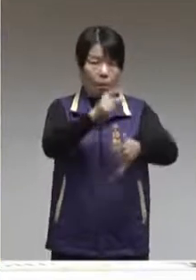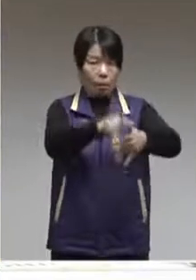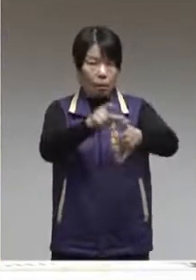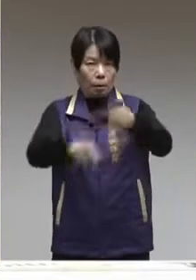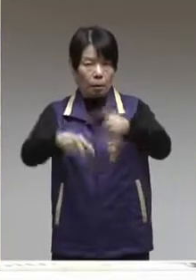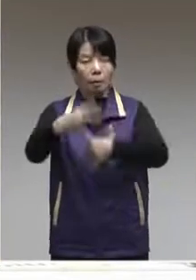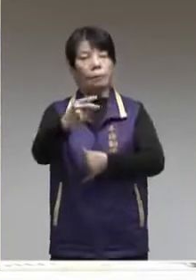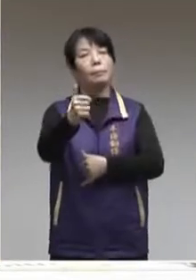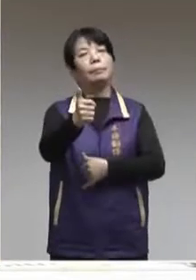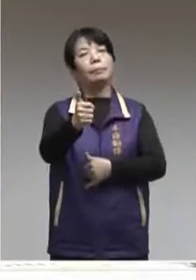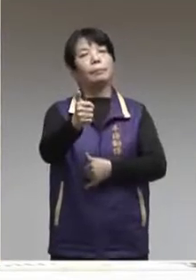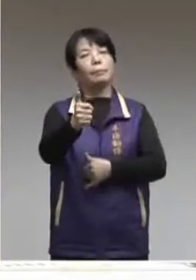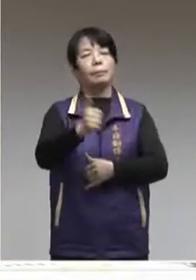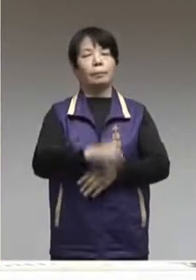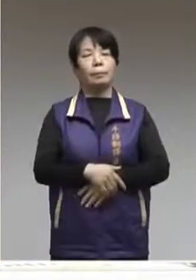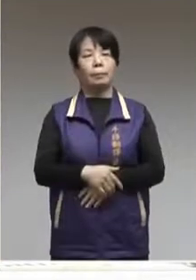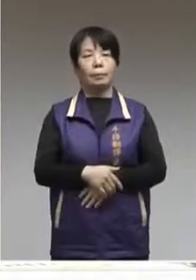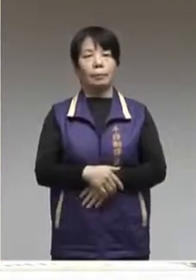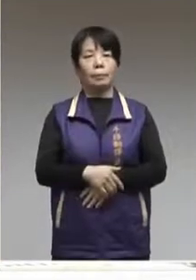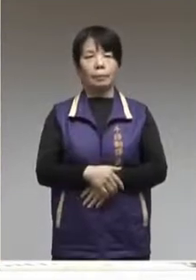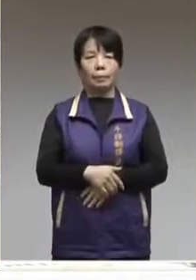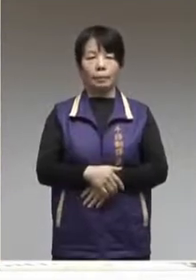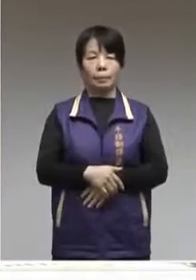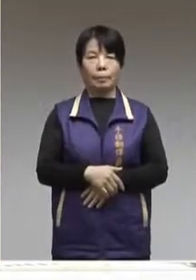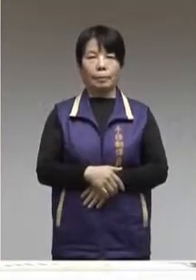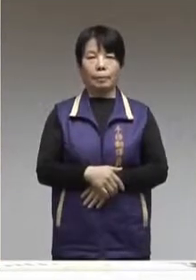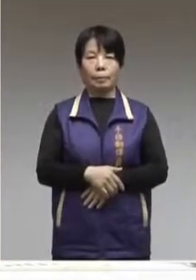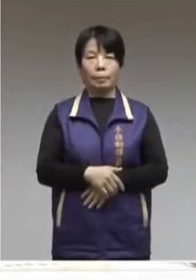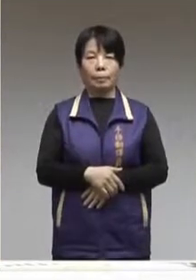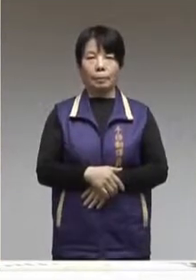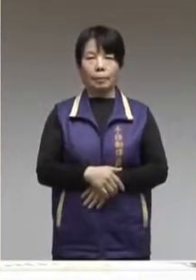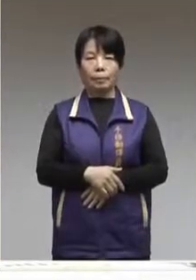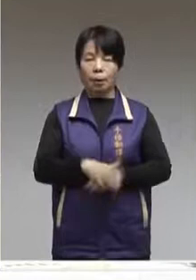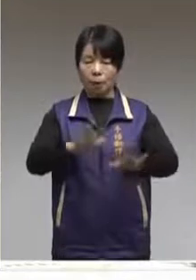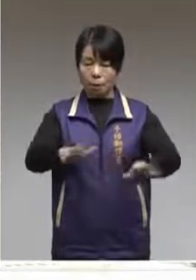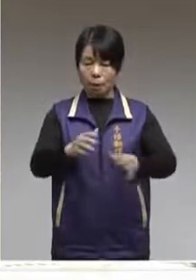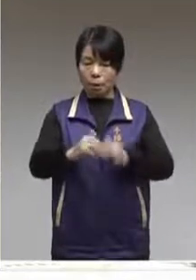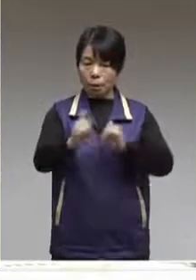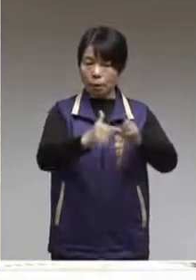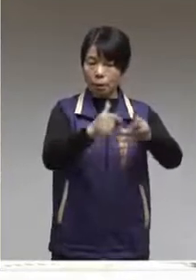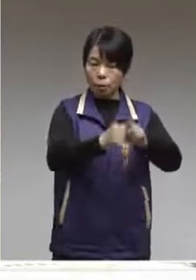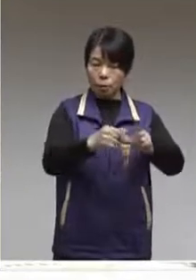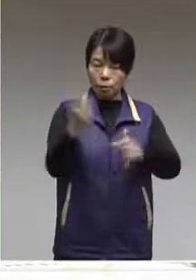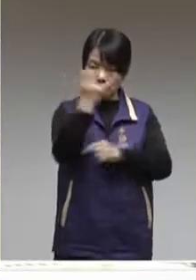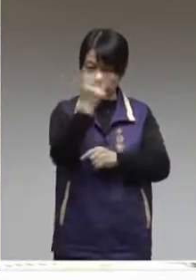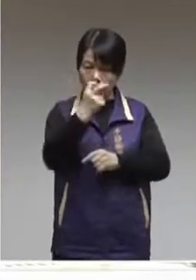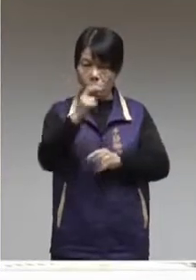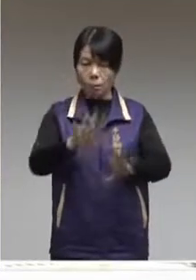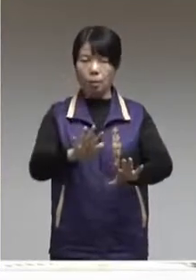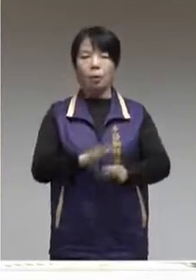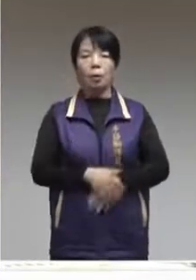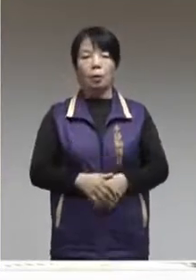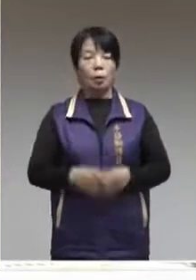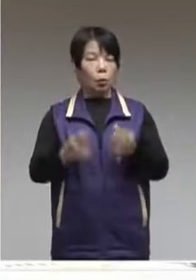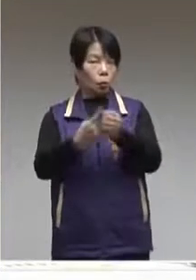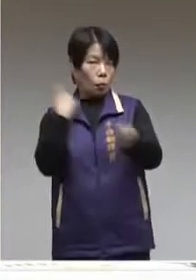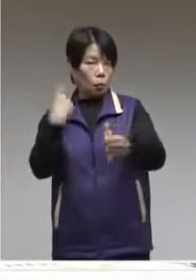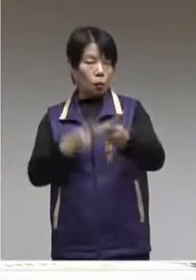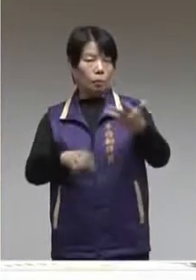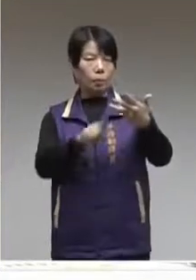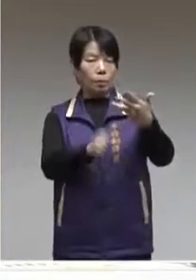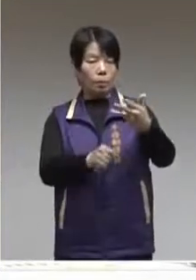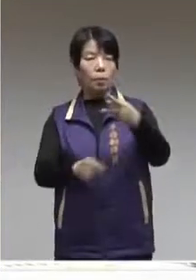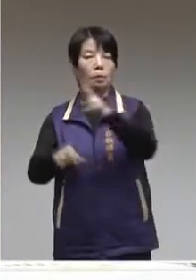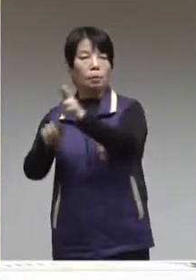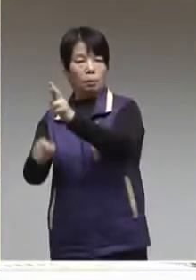补助200元。所以意思是说我们的社区定点监测本来在做，8月到去年